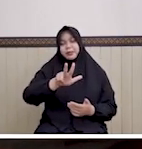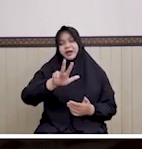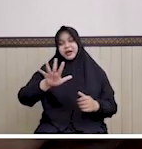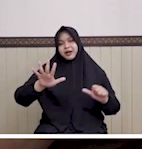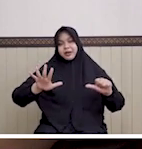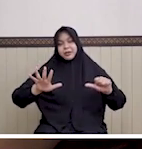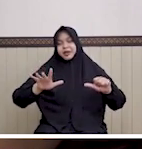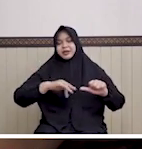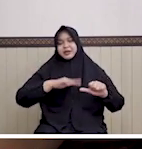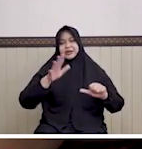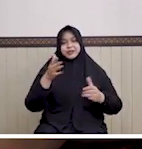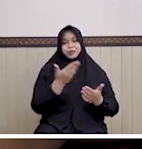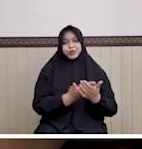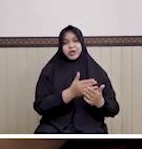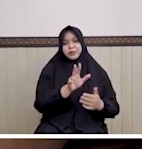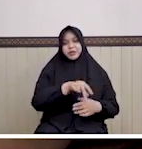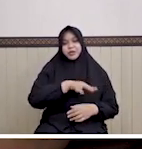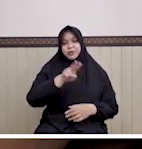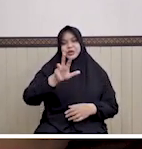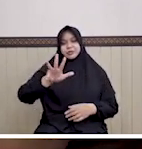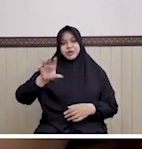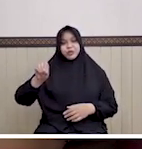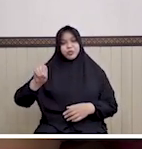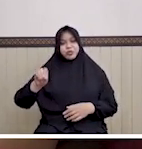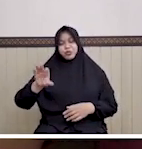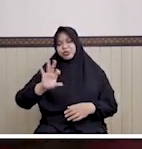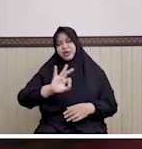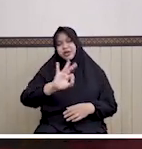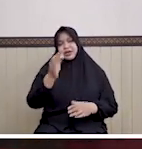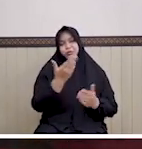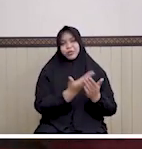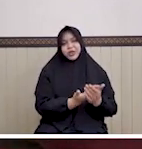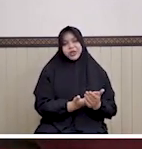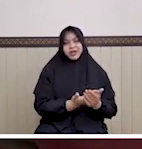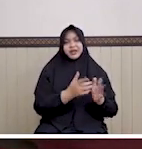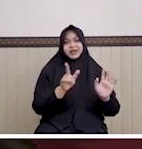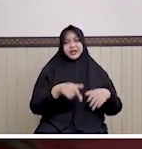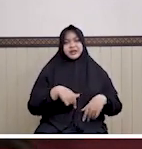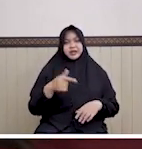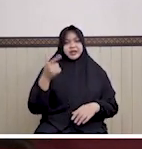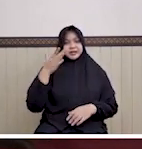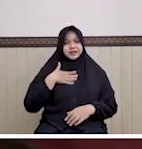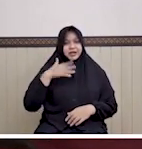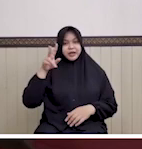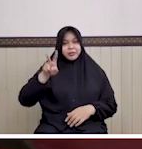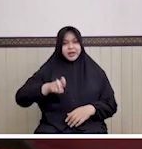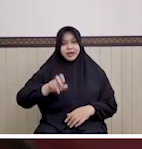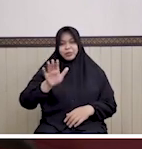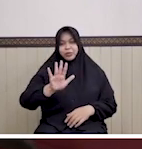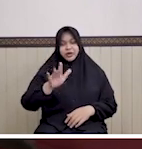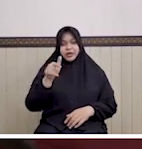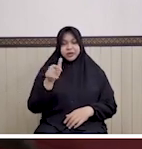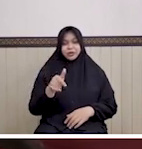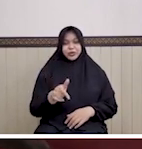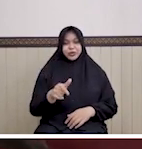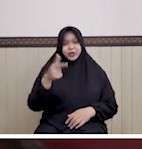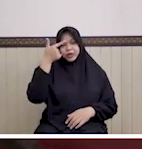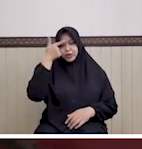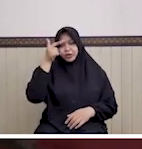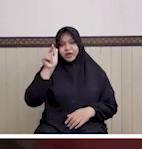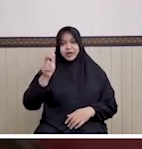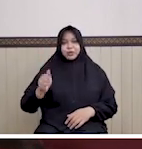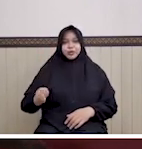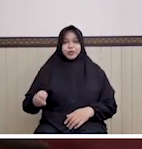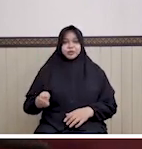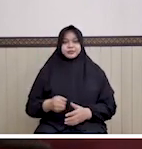apalagi bicara 2 90 tapi pada saat itu saya kemudian yang saya pakai bukan hanya logika